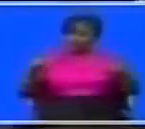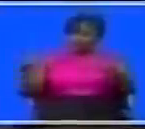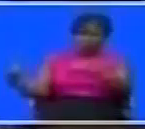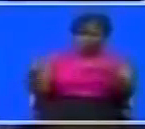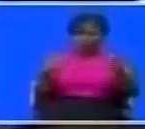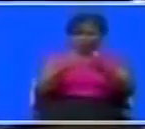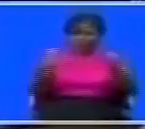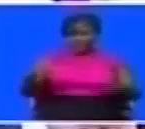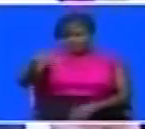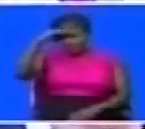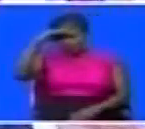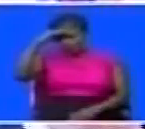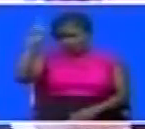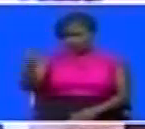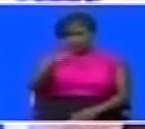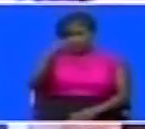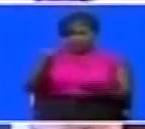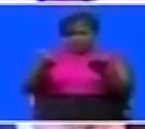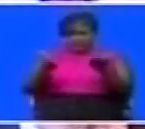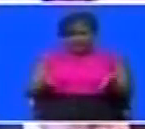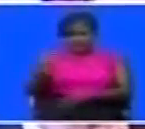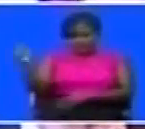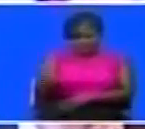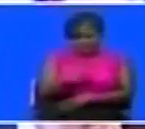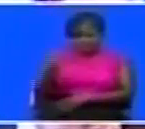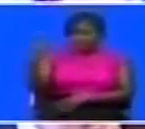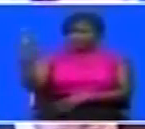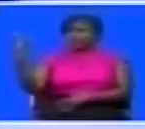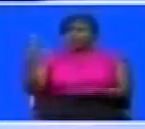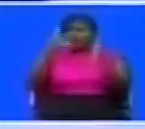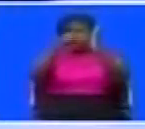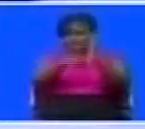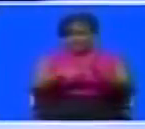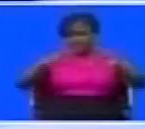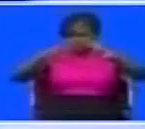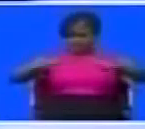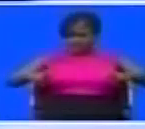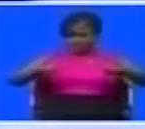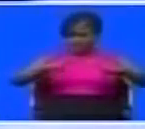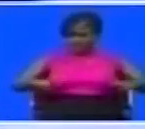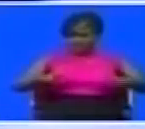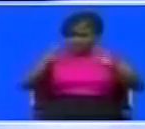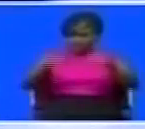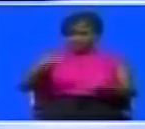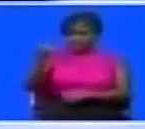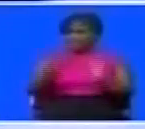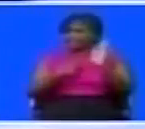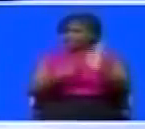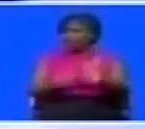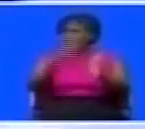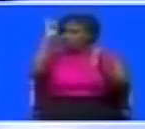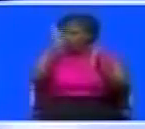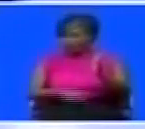dhidi ya pombe haramu. Na sasa karibu miezi 4 baadaye, utafiti kutoka kwa shirika la Uwezo Kenya umeonyesha